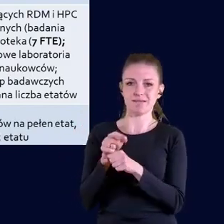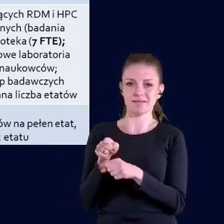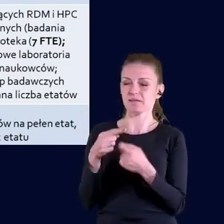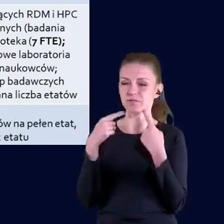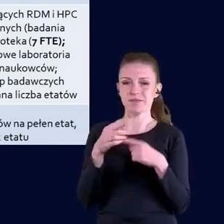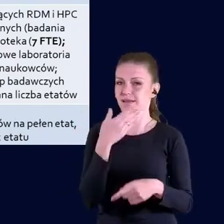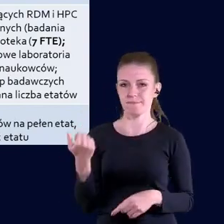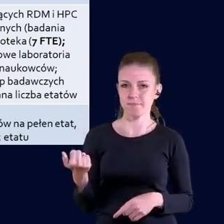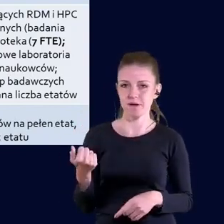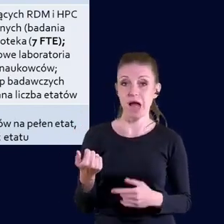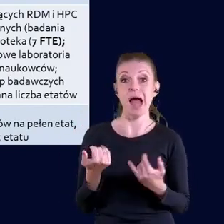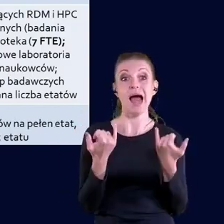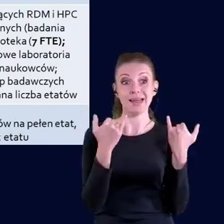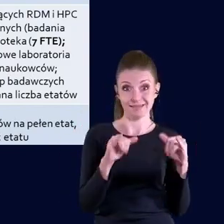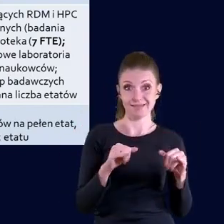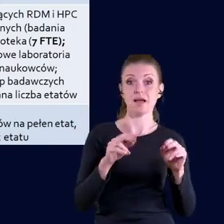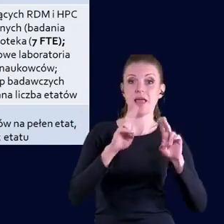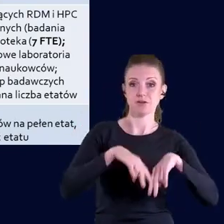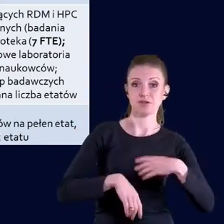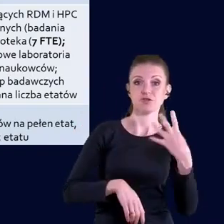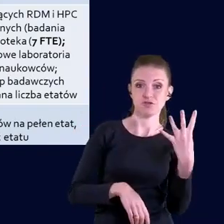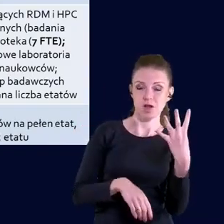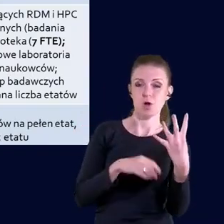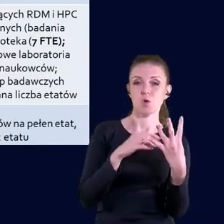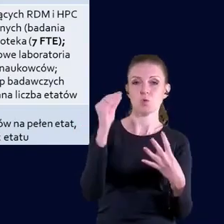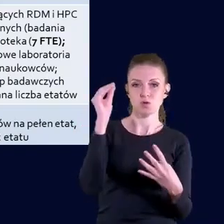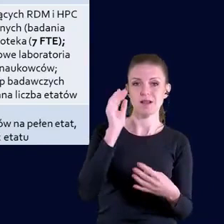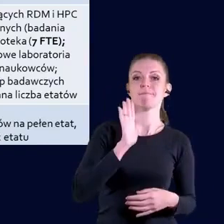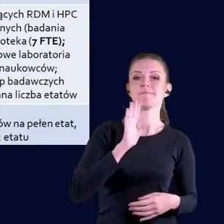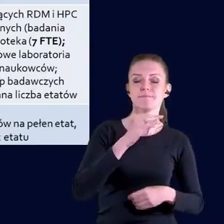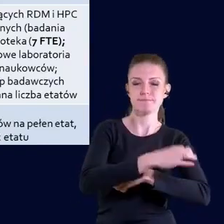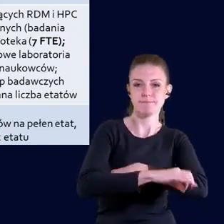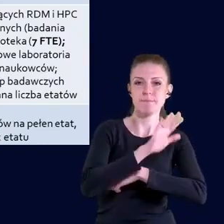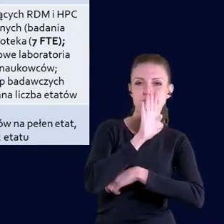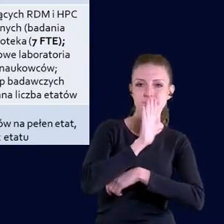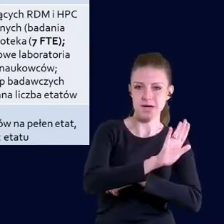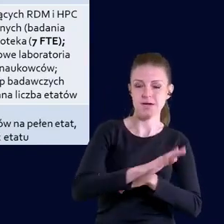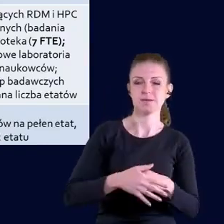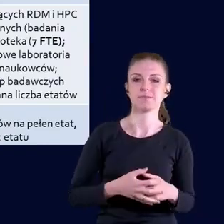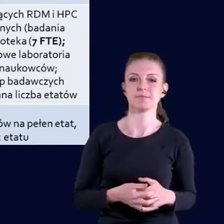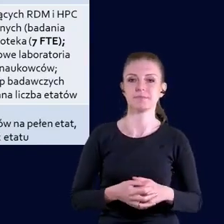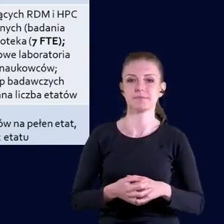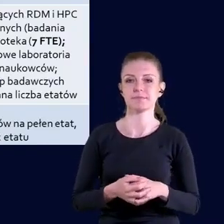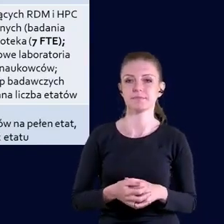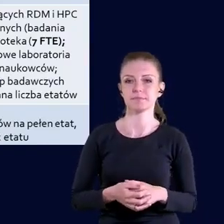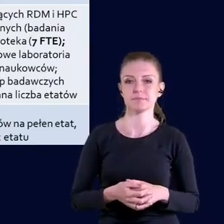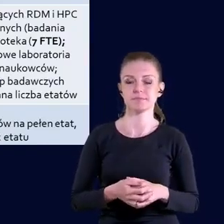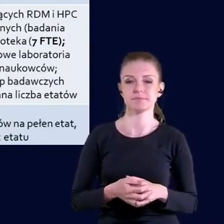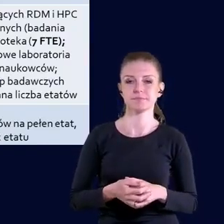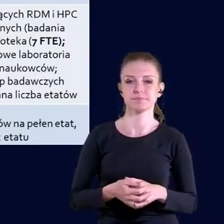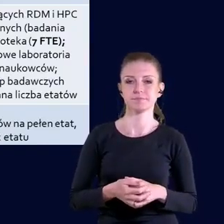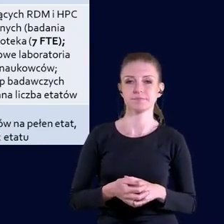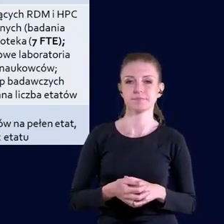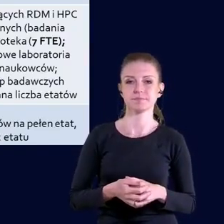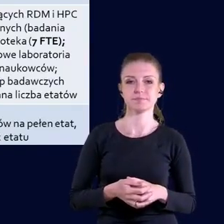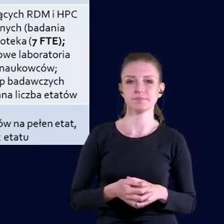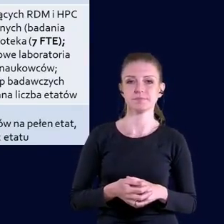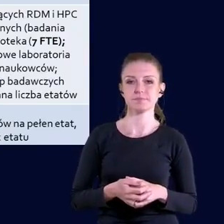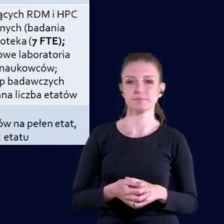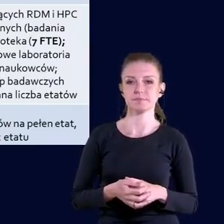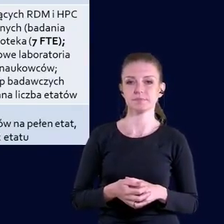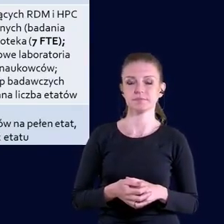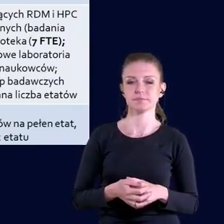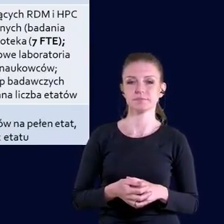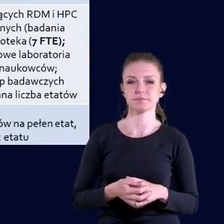takie osoby są zatrudnione są albo w bibliotekach albo na poziomie centralnym ciekawa